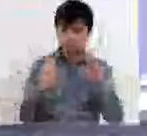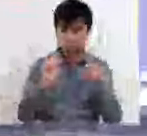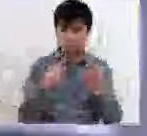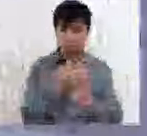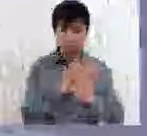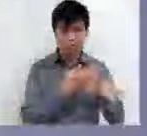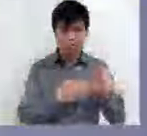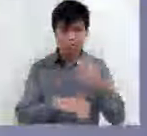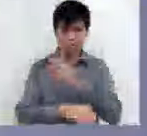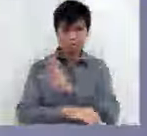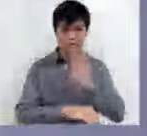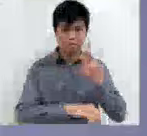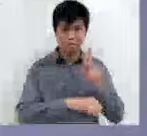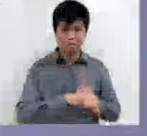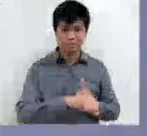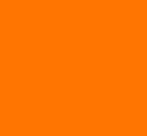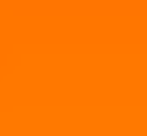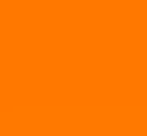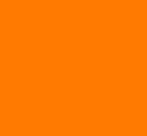Frontline Pilipinas.